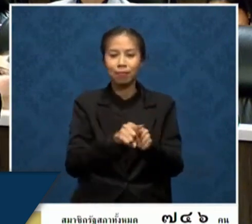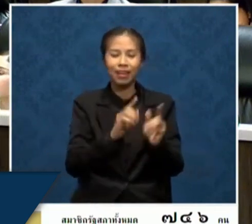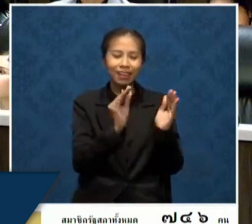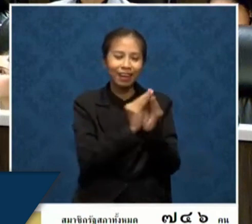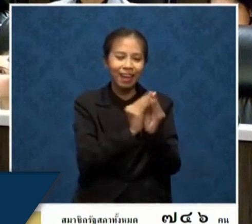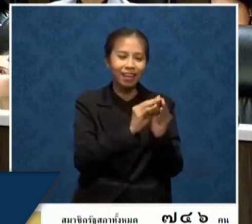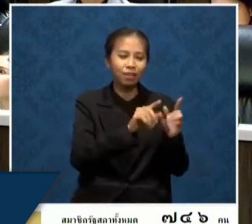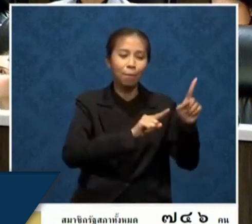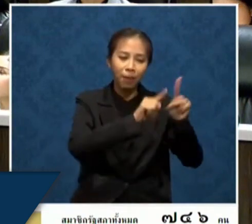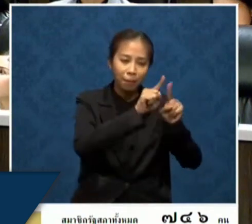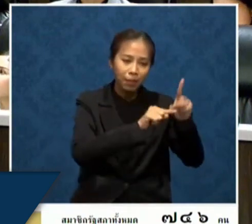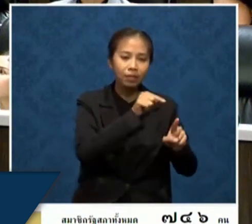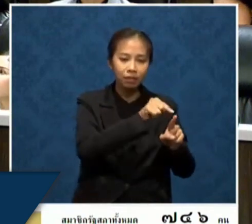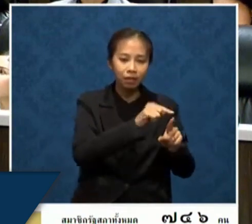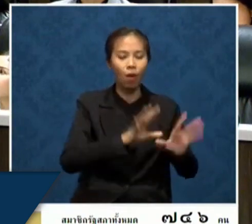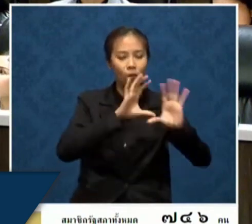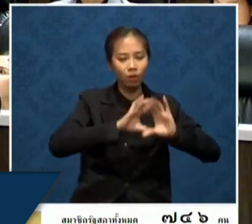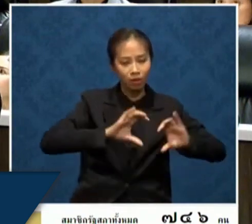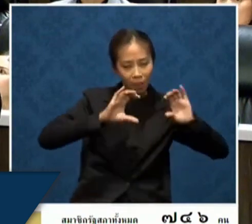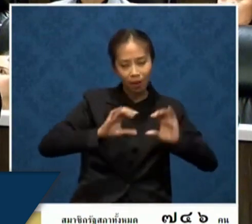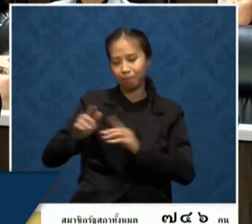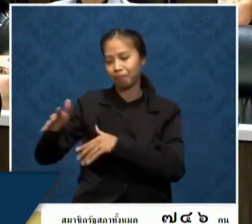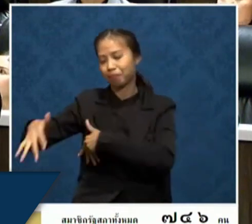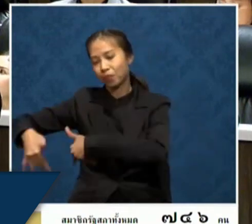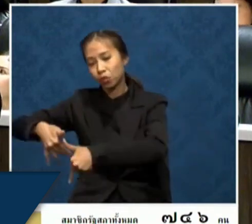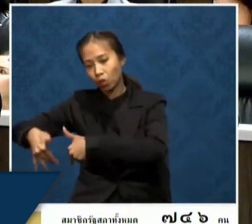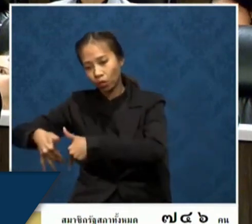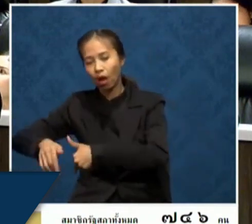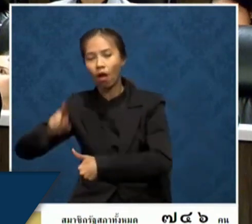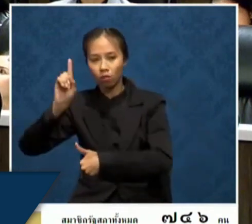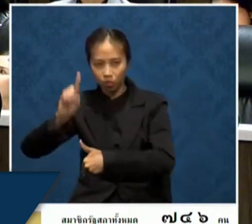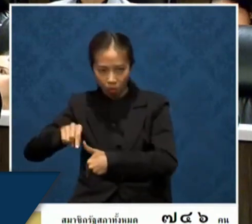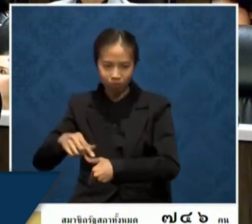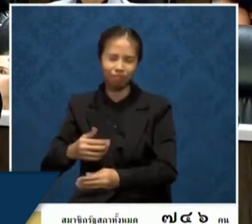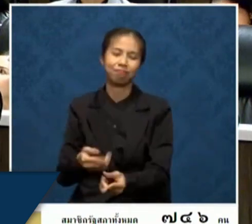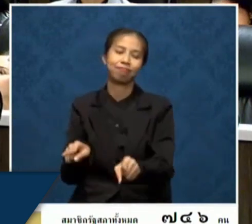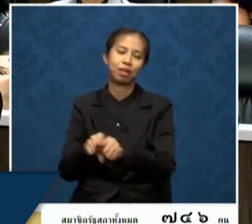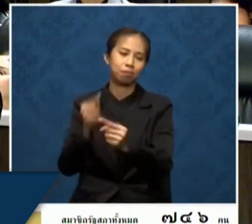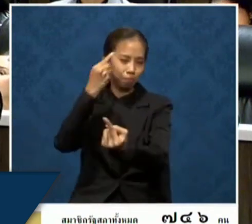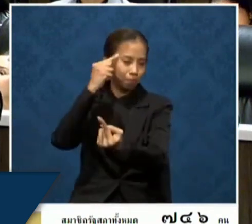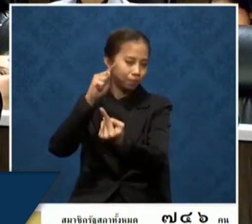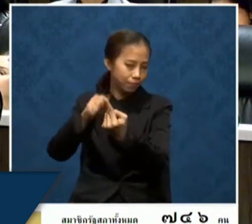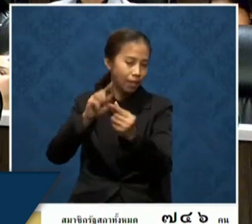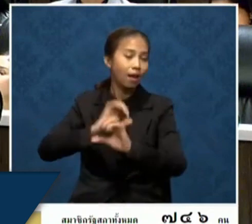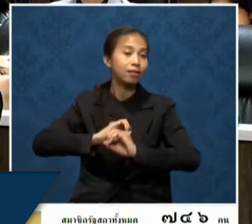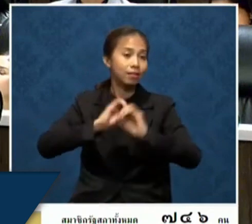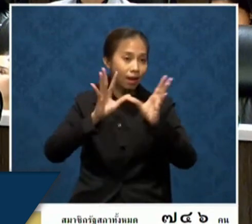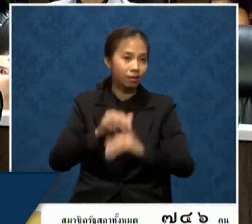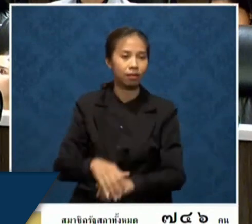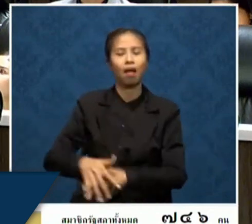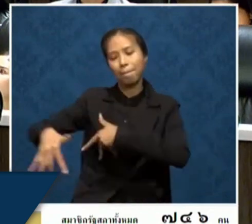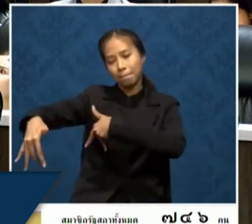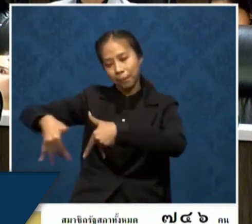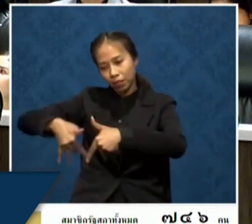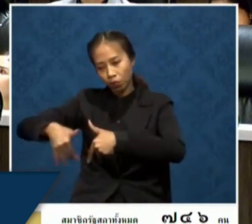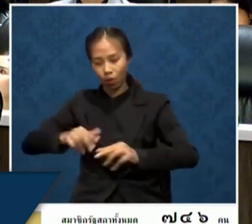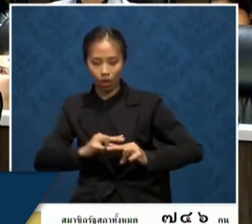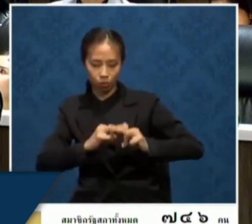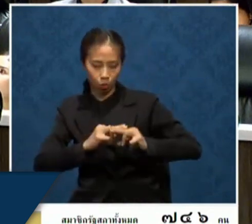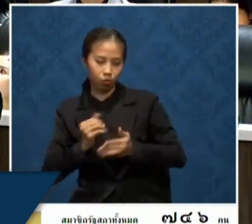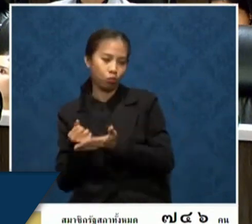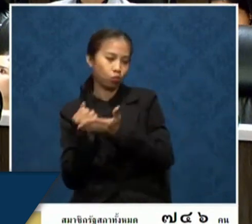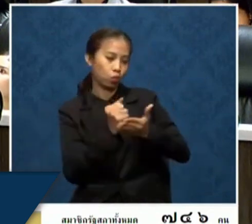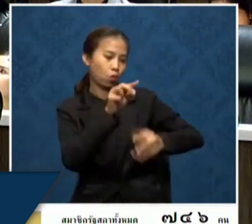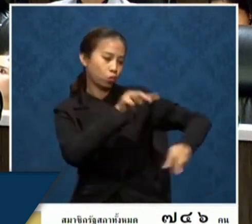หว่างรัฐบาลกับประชาชนการมีหมุดหมายที่ชัดเจนเท่านั้นที่ให้ภาคประชาชนหรือเอกชนช่วยตรวจสอบ